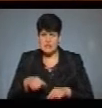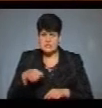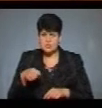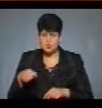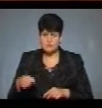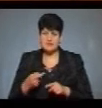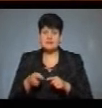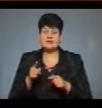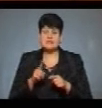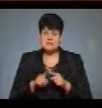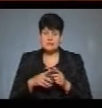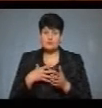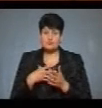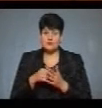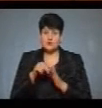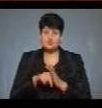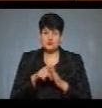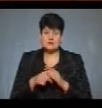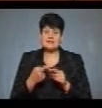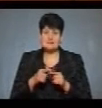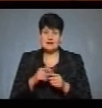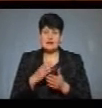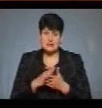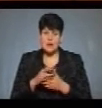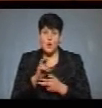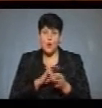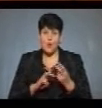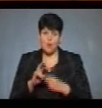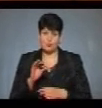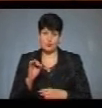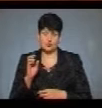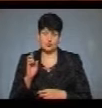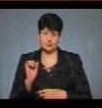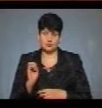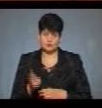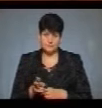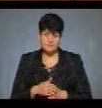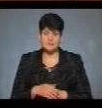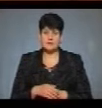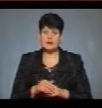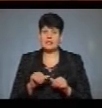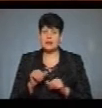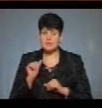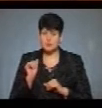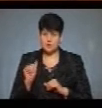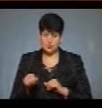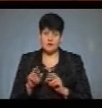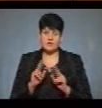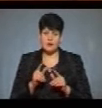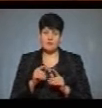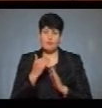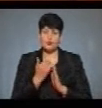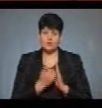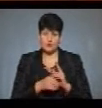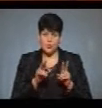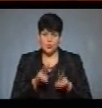Це по своїй суті це є обшук. Разом з тим цей документ названий оглядом. Крім того, як в самому протоколі